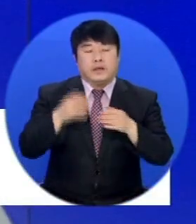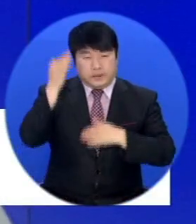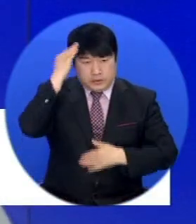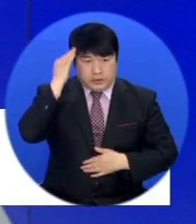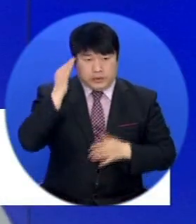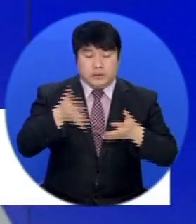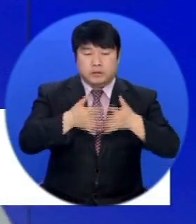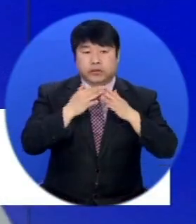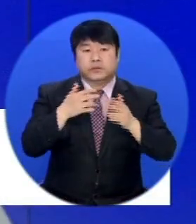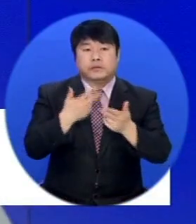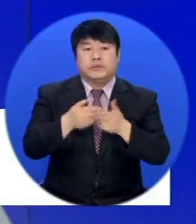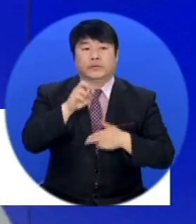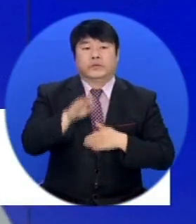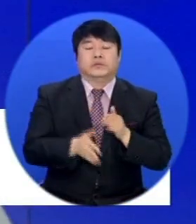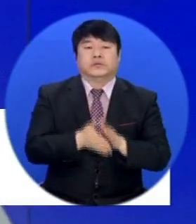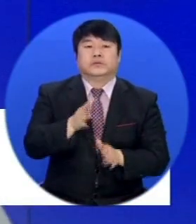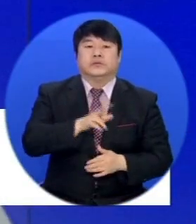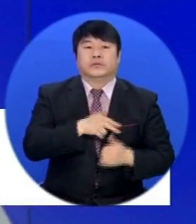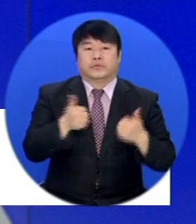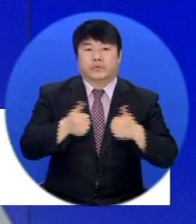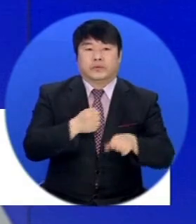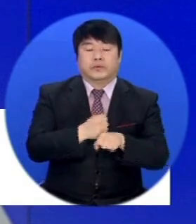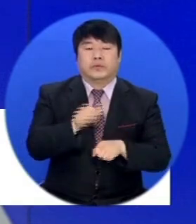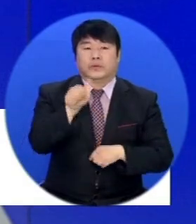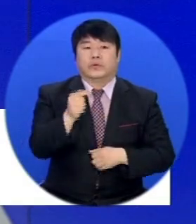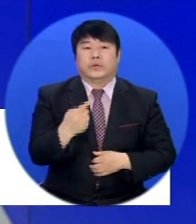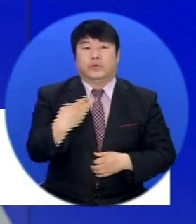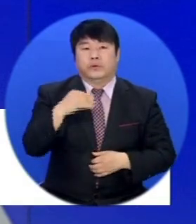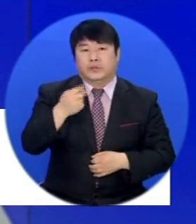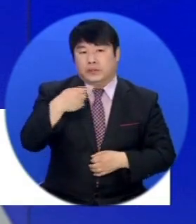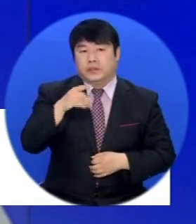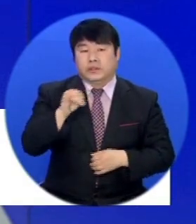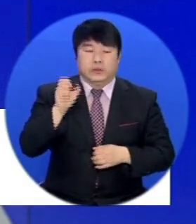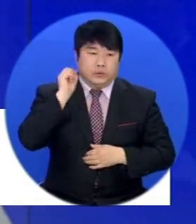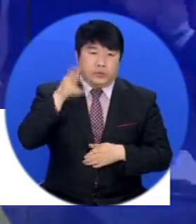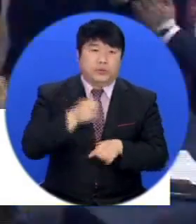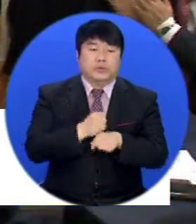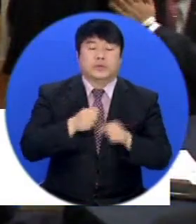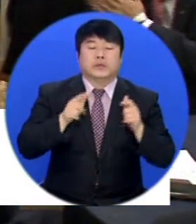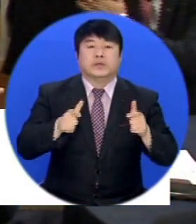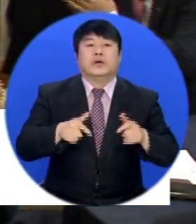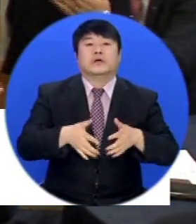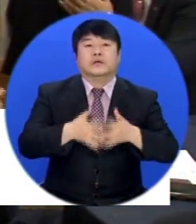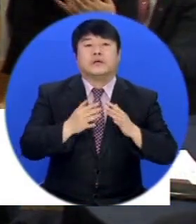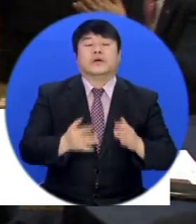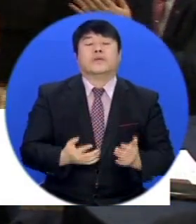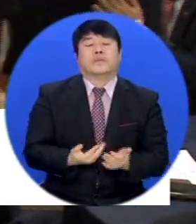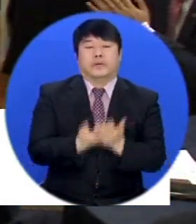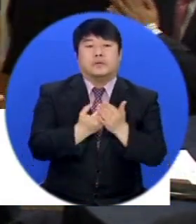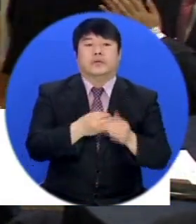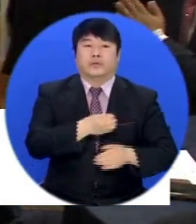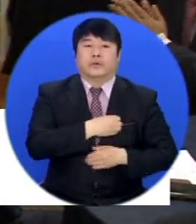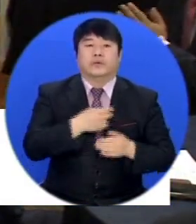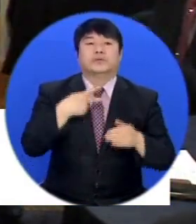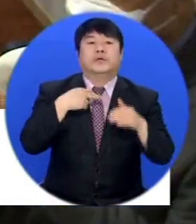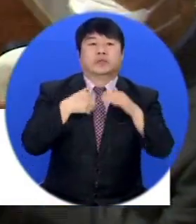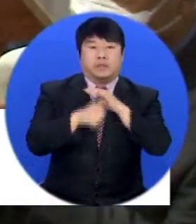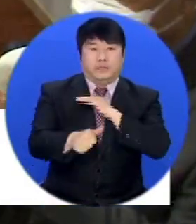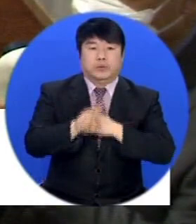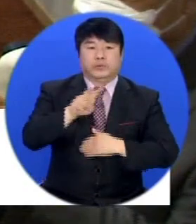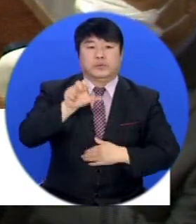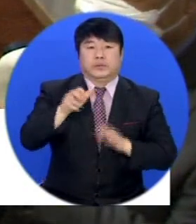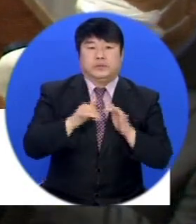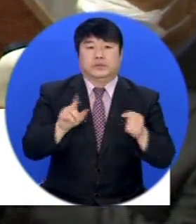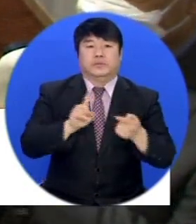대한건설협회 광주시회는 광주 홀리데이인 호텔에서 지역 건설산업 발전에 기여한 회원사 대표 등 25명에